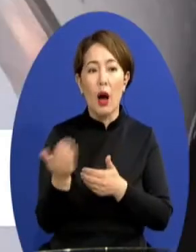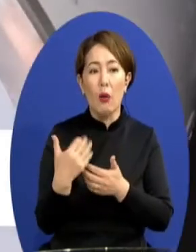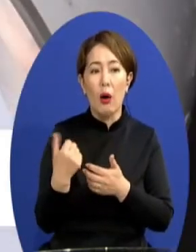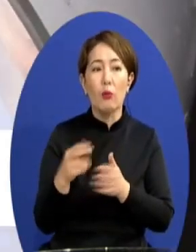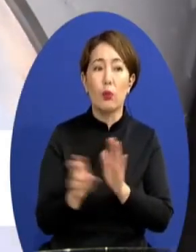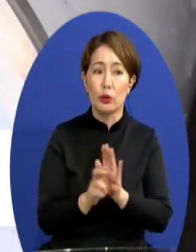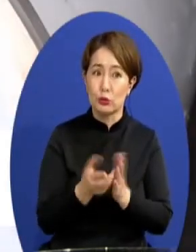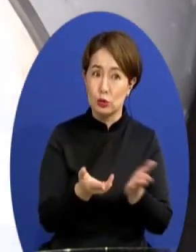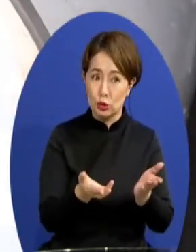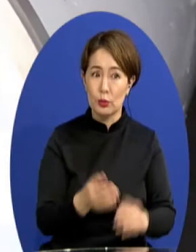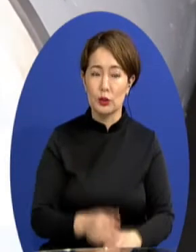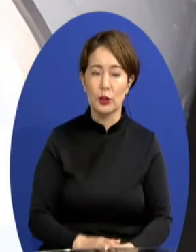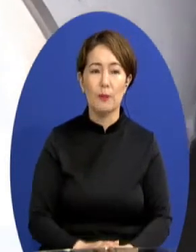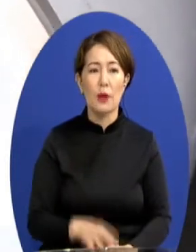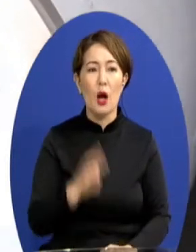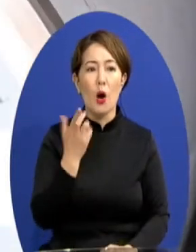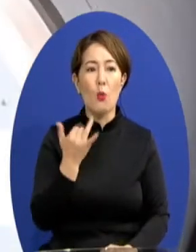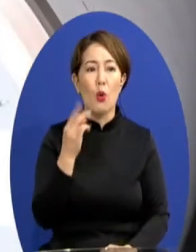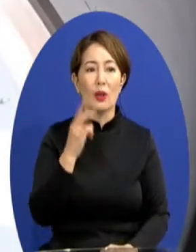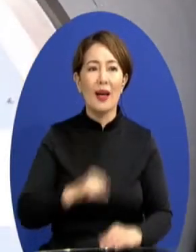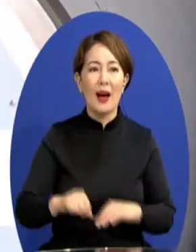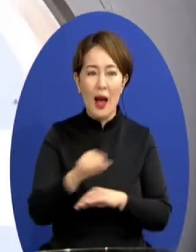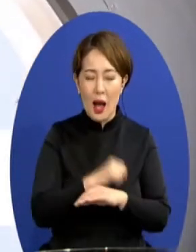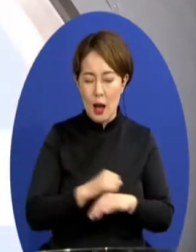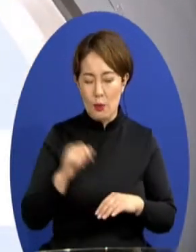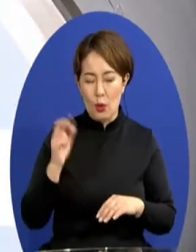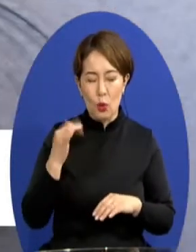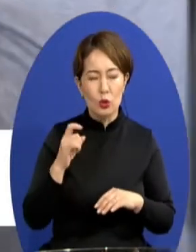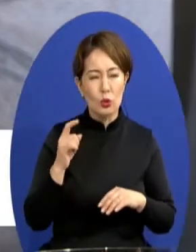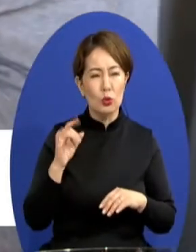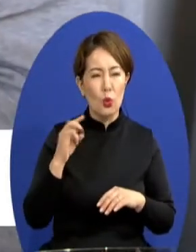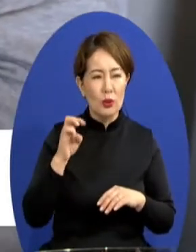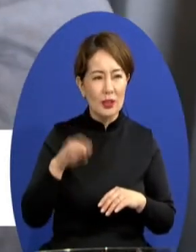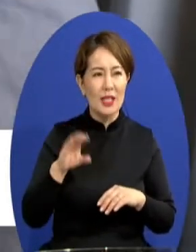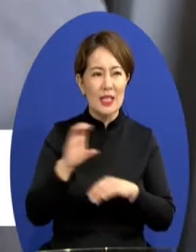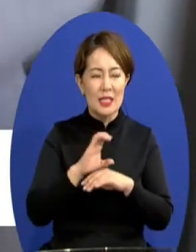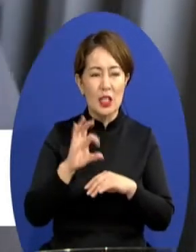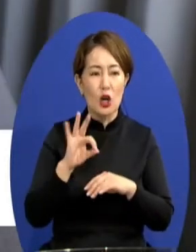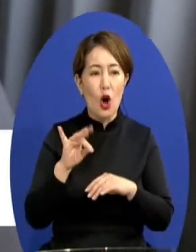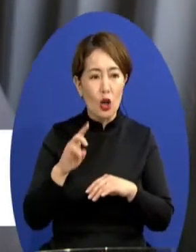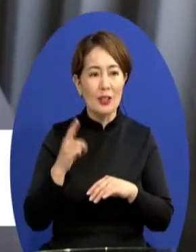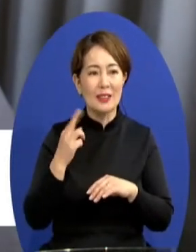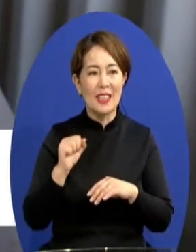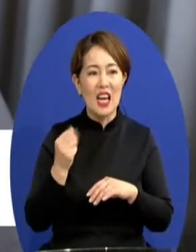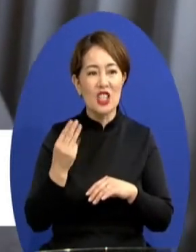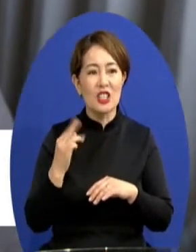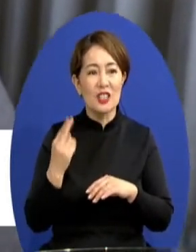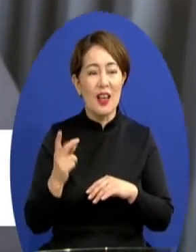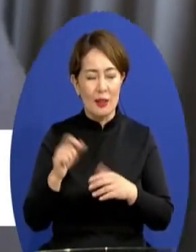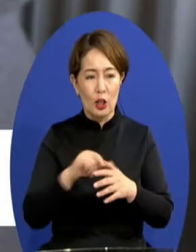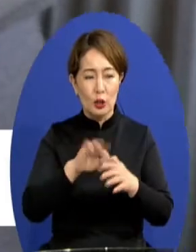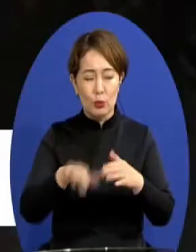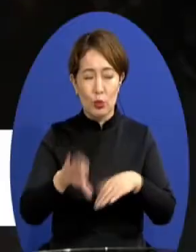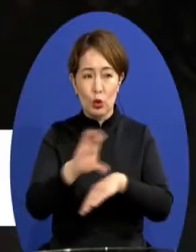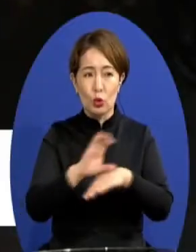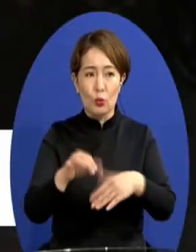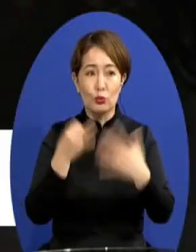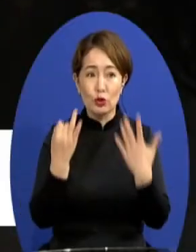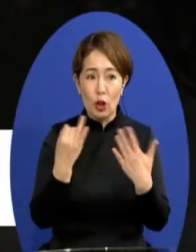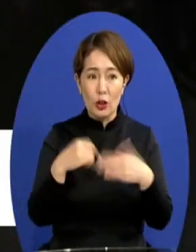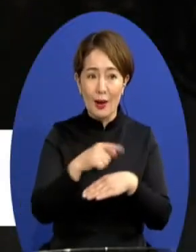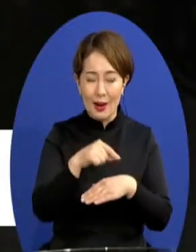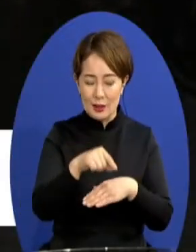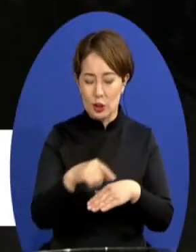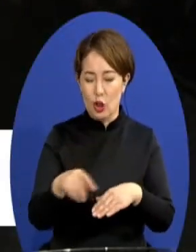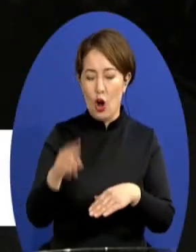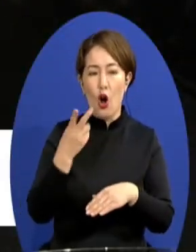байна. Булган аймгийн Хутаг өндөр, Үнт, Бугут, Хангал, Сэлэнгэ, Орхон, Дашинчилэн гээд 7 газарт 20 тонны багтаамжтай